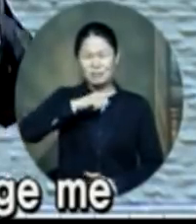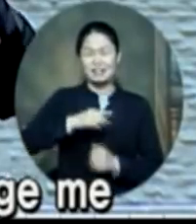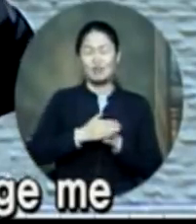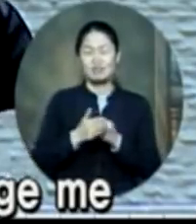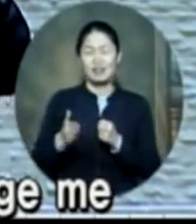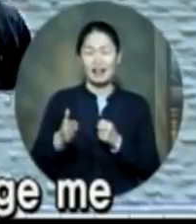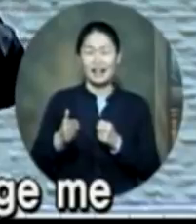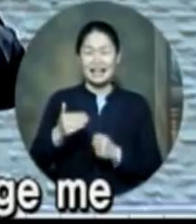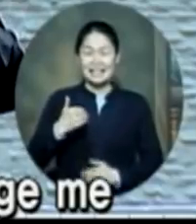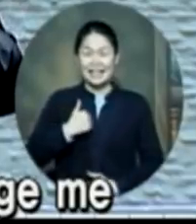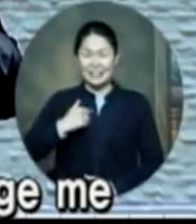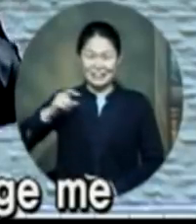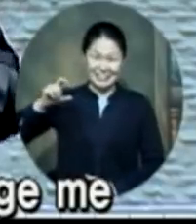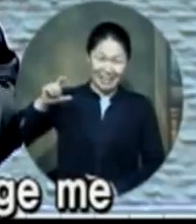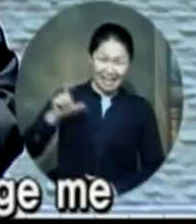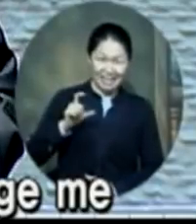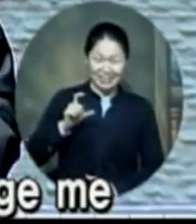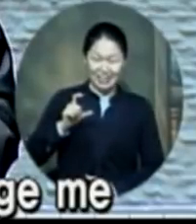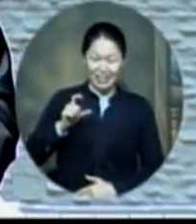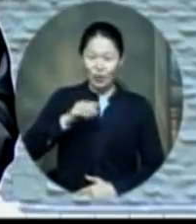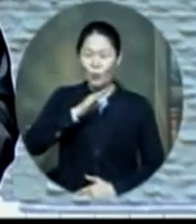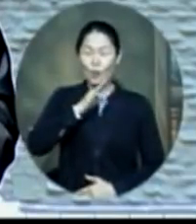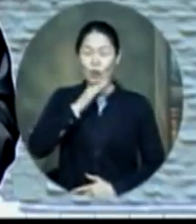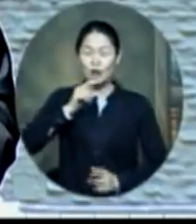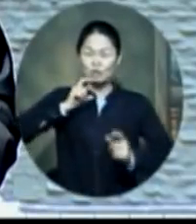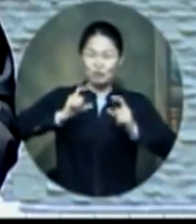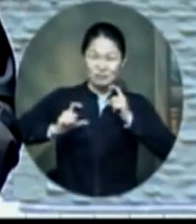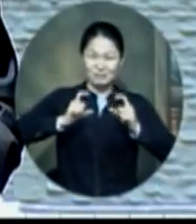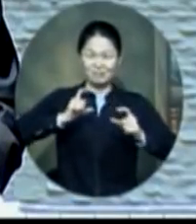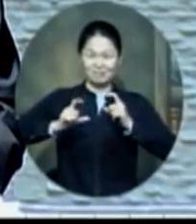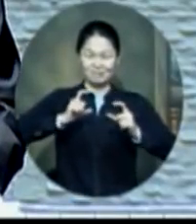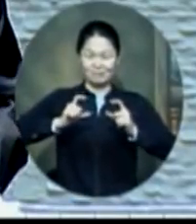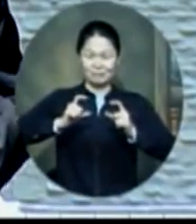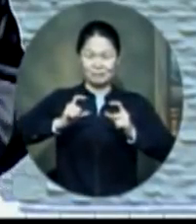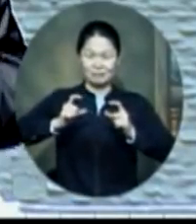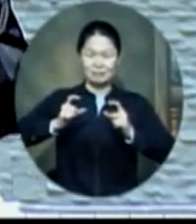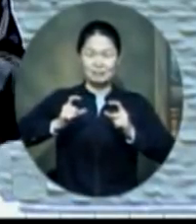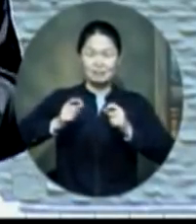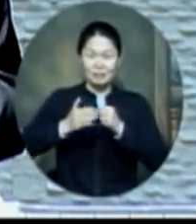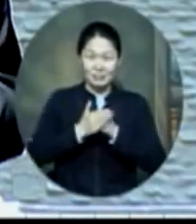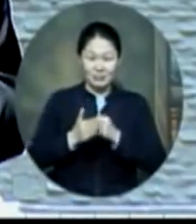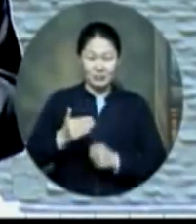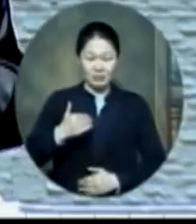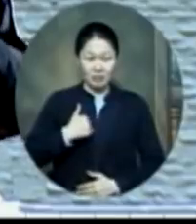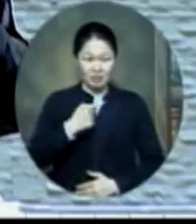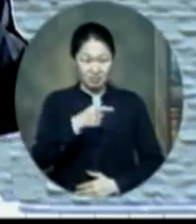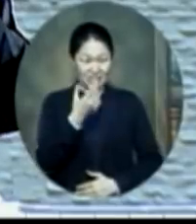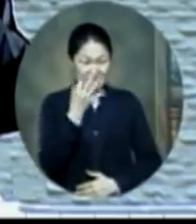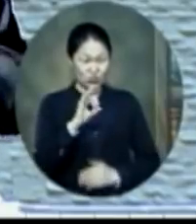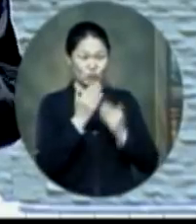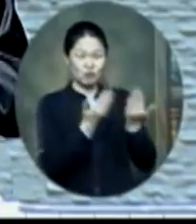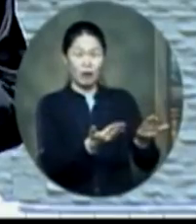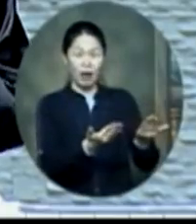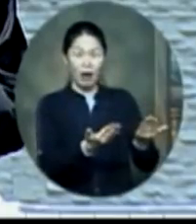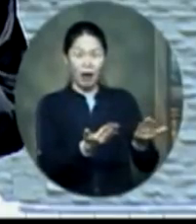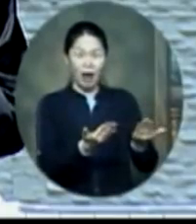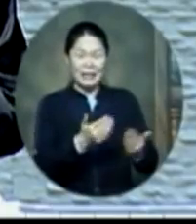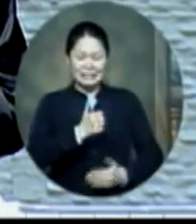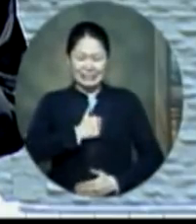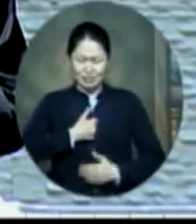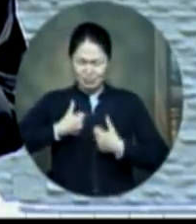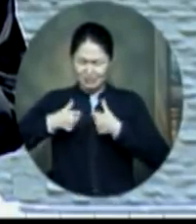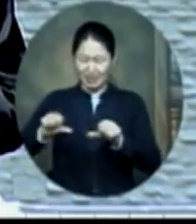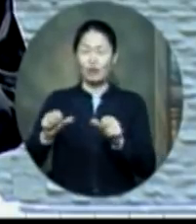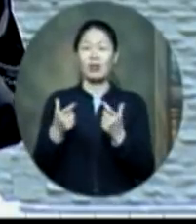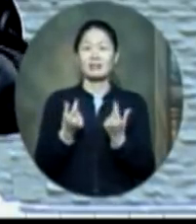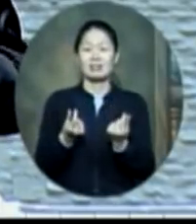제가 얼마나 강하게 옳다고 주장을 하는지 만약에 자기가 그걸 인정하면 자존심이 확 상할 것